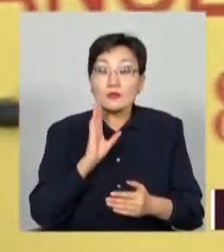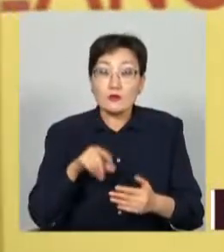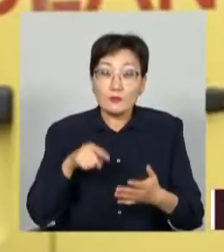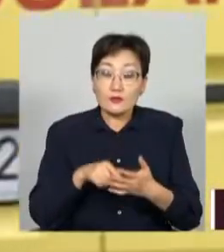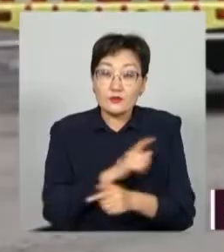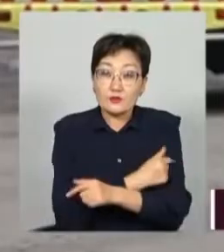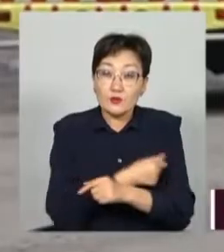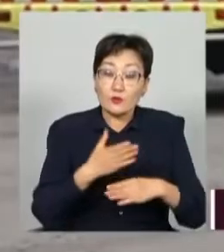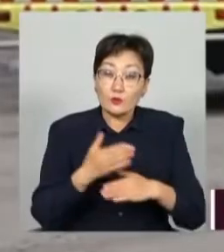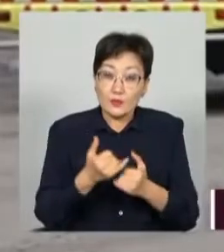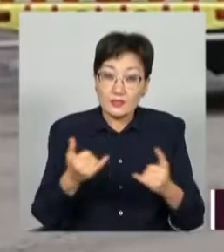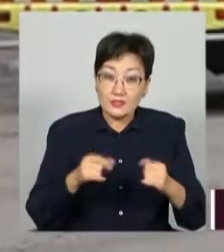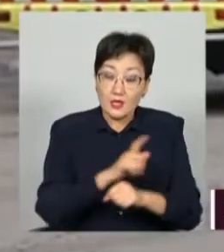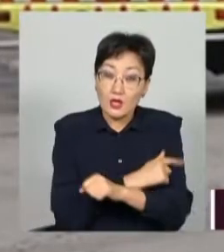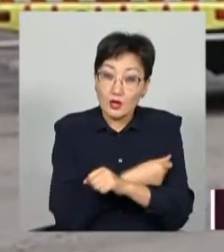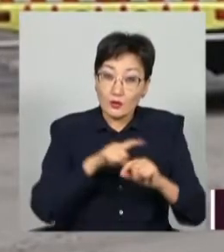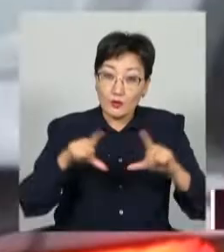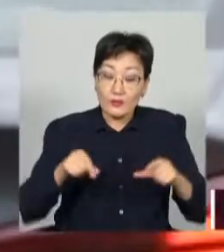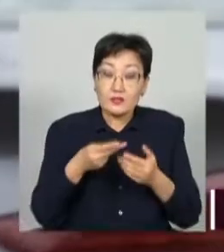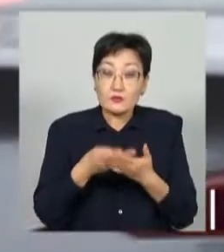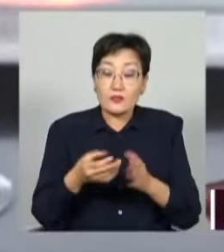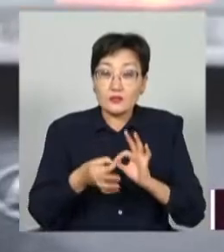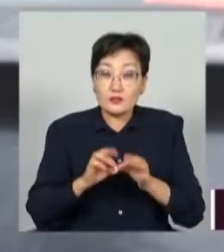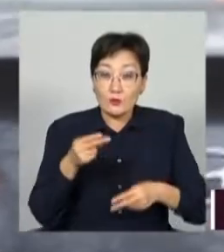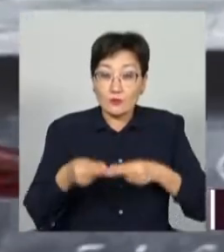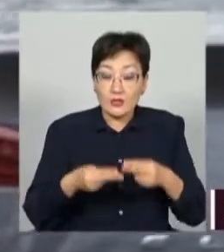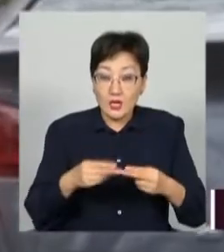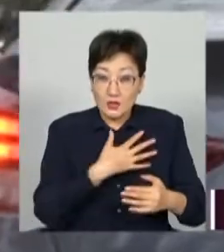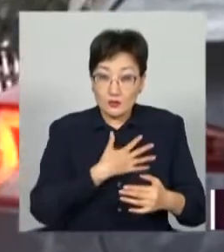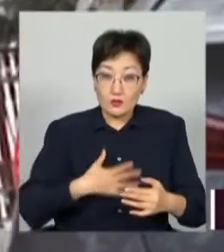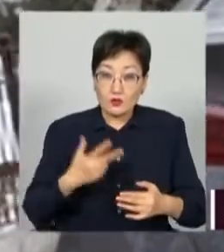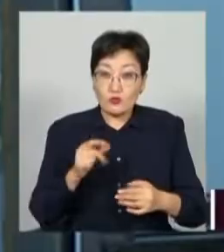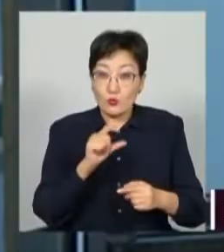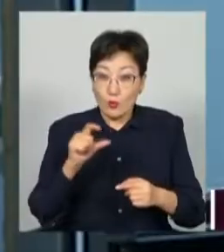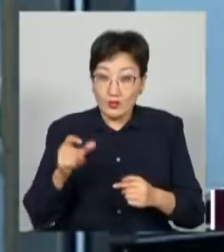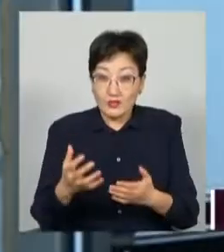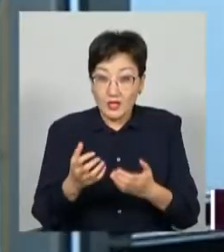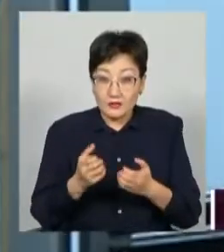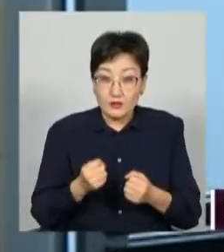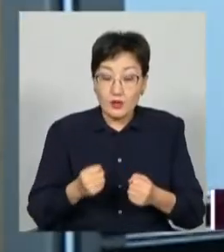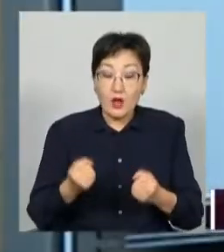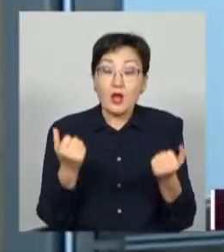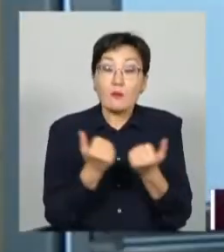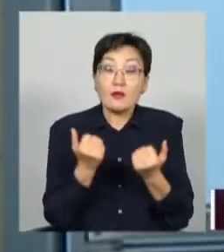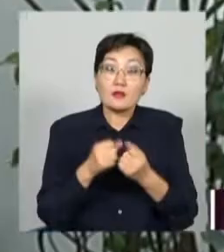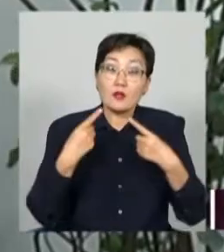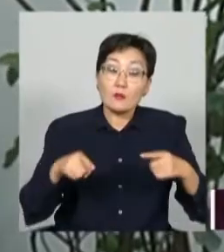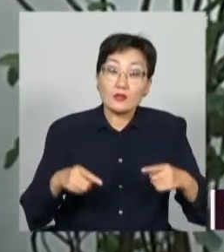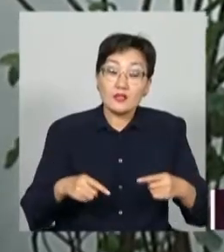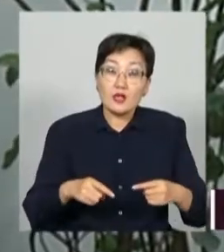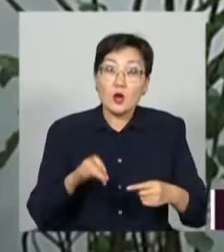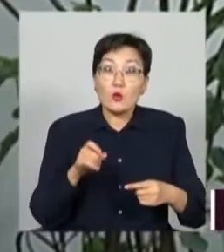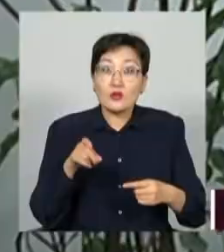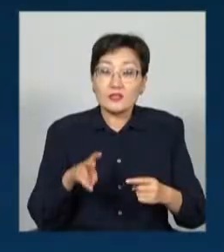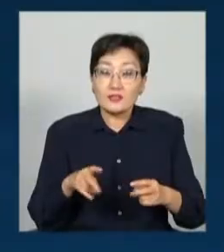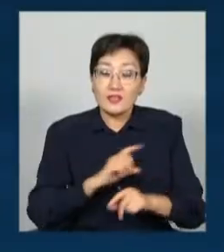жедел шұғыл көмек көрсету ауруханасына жеткізілген. Күрделі ота кезінде денесінен 3 оқ алыныпты. Салдарынан бүйрегі мен басқа да органдарына қатты